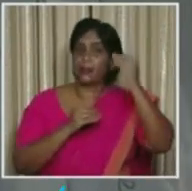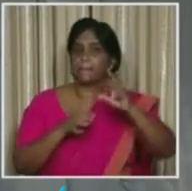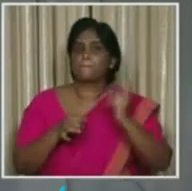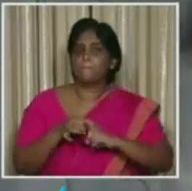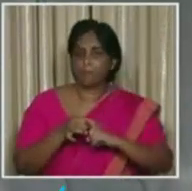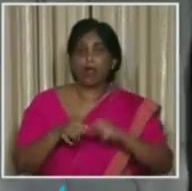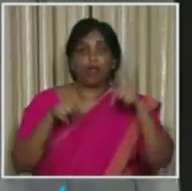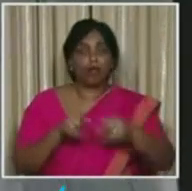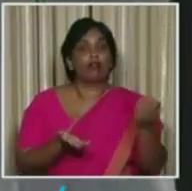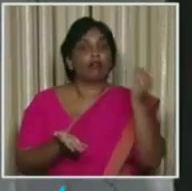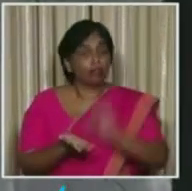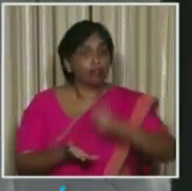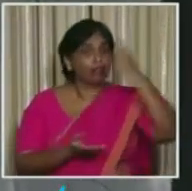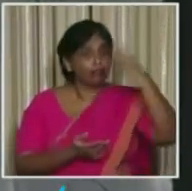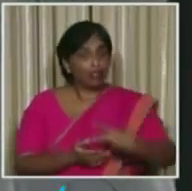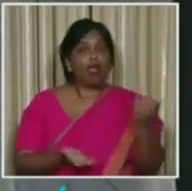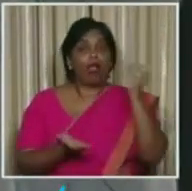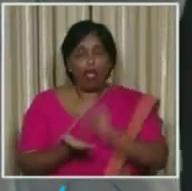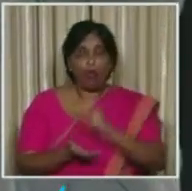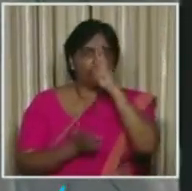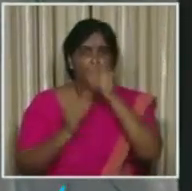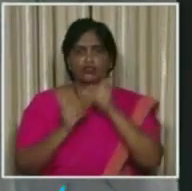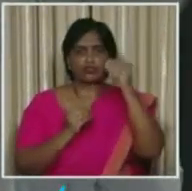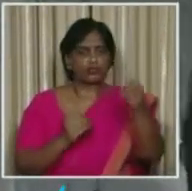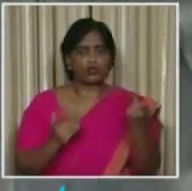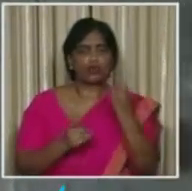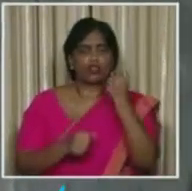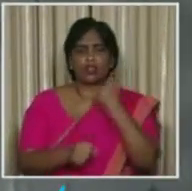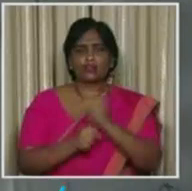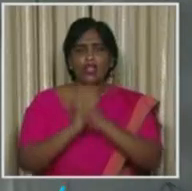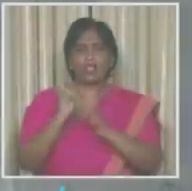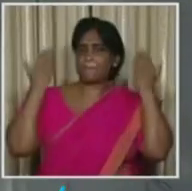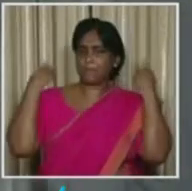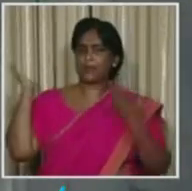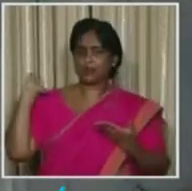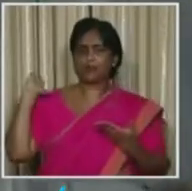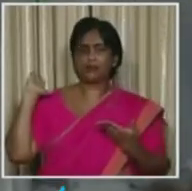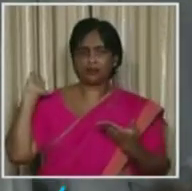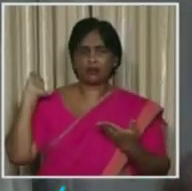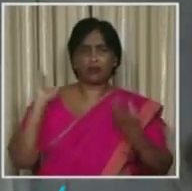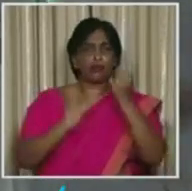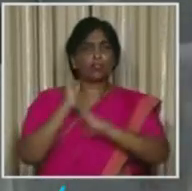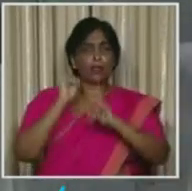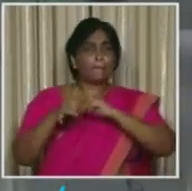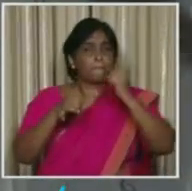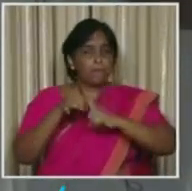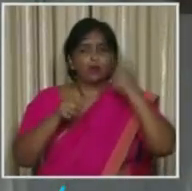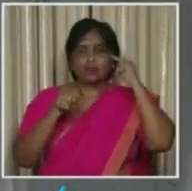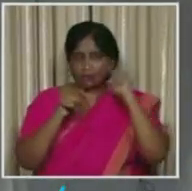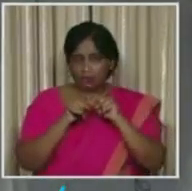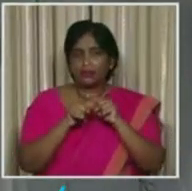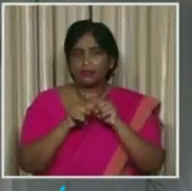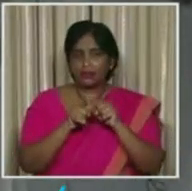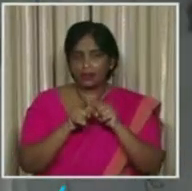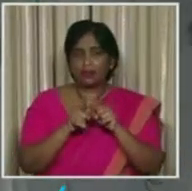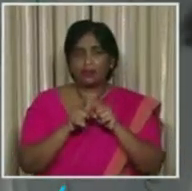ප්‍රශ්නයක් දැන් අද දෙවෙනි වටේටත් ආවිල්ලා ආයි සද්දගෙන ඉන්නවා උතර මුදල් රාජ්‍ය ඇමතිතුමා පිටිපස්සේ බලාගෙන ඉන්නවා මුදල් අමාත්‍යාංශය අහපු ප්‍රශ්නයක් උතර මේක